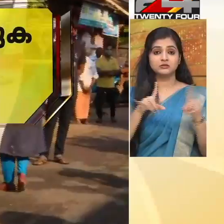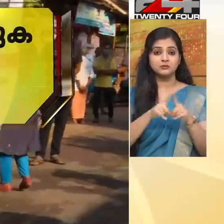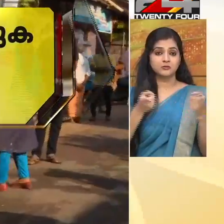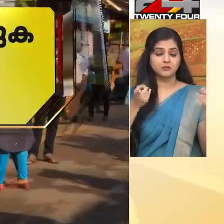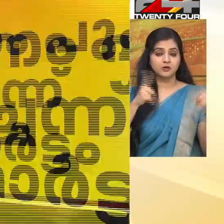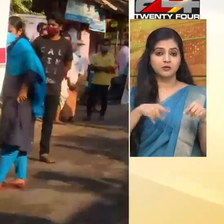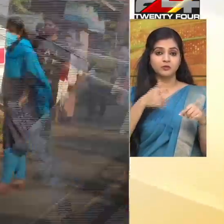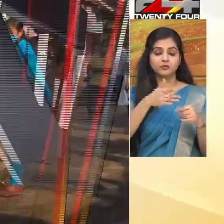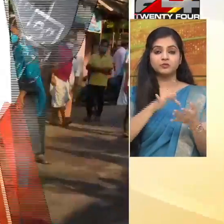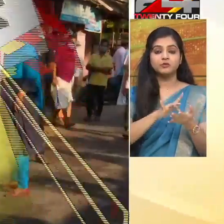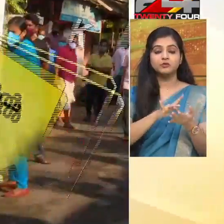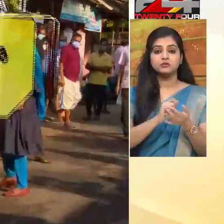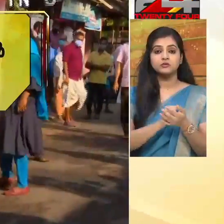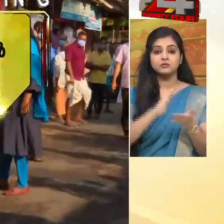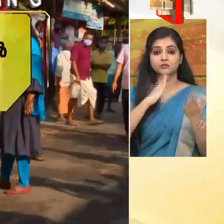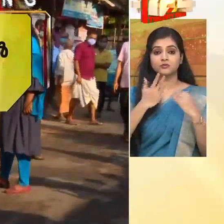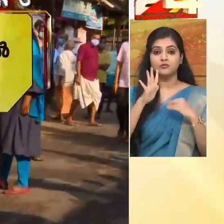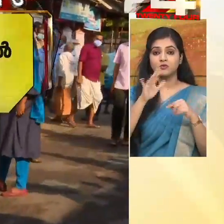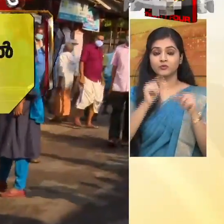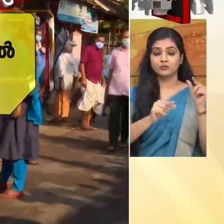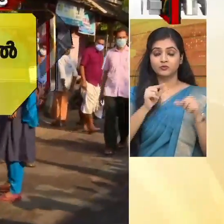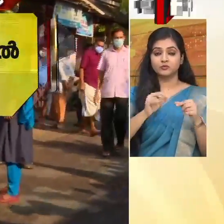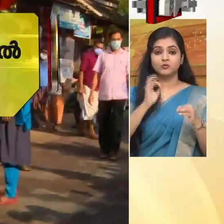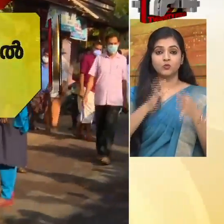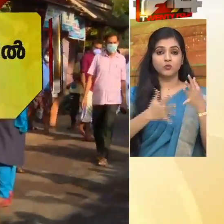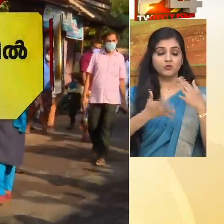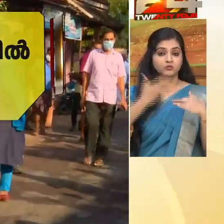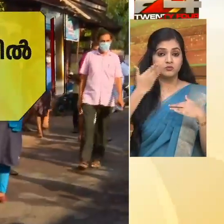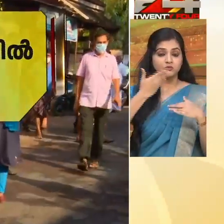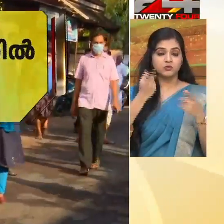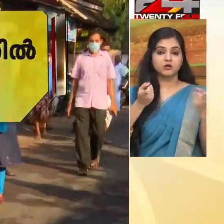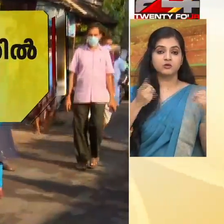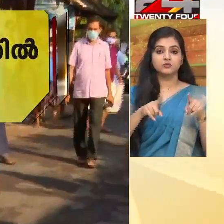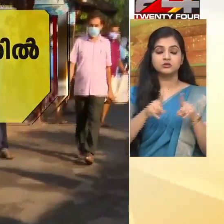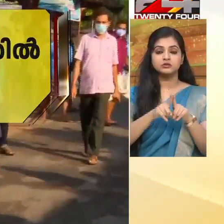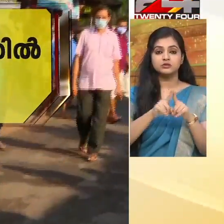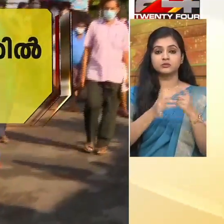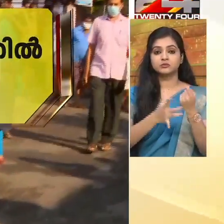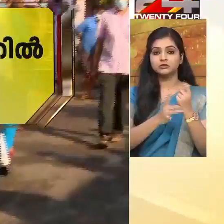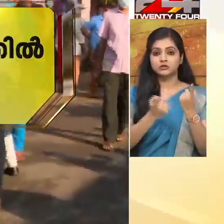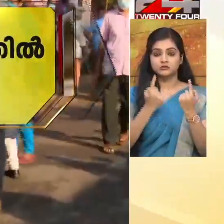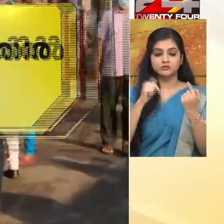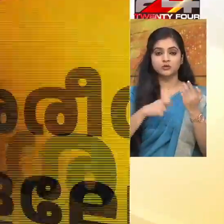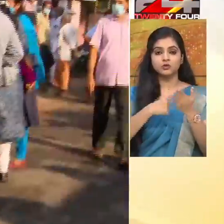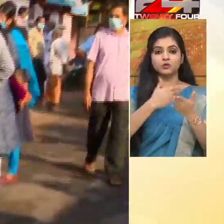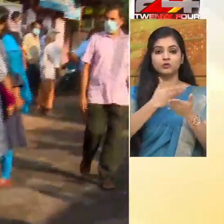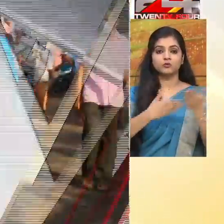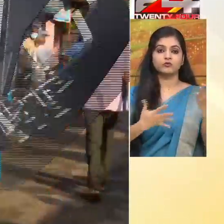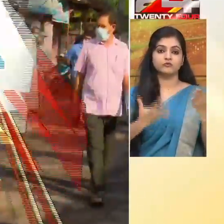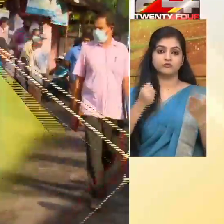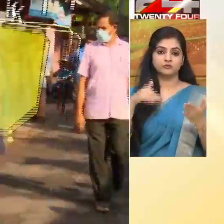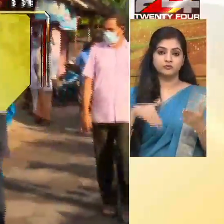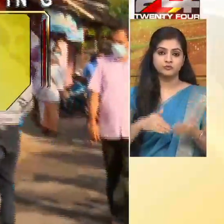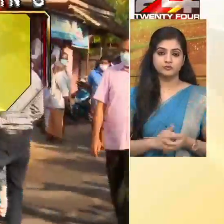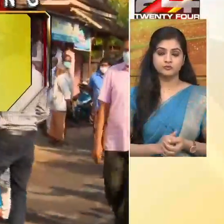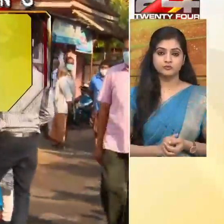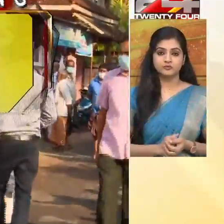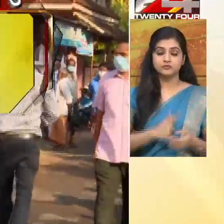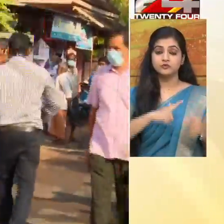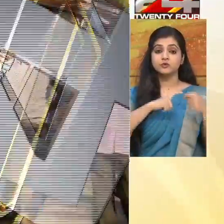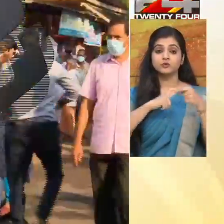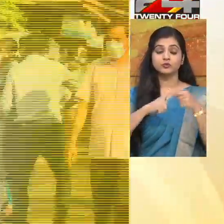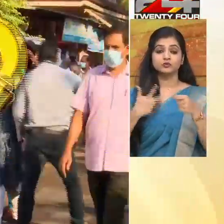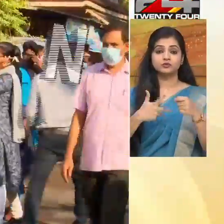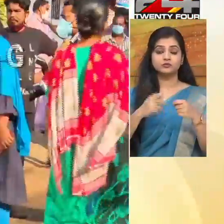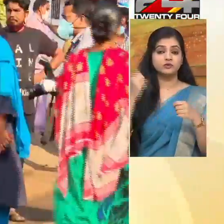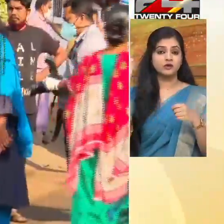ഉണ്ടായത്, അല്ലെങ്കിൽ ആ മരണങ്ങൾ 5 മരണങ്ങളും ഉണ്ടായത് പുക ശ്വസിച്ചാണെന്നും ഇപ്പോൾ ഒരു ശാസ്ത്രീയമായ റിപ്പോർട്ട് പുറത്തു വന്നിരിക്കുന്നു. ഉമേഷ്, ഷഫീദ്, ഈ